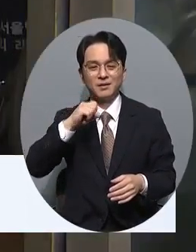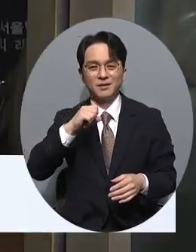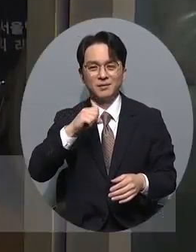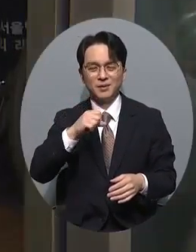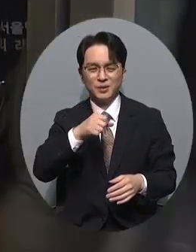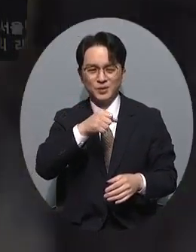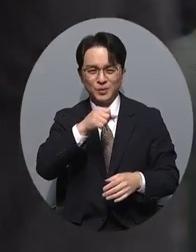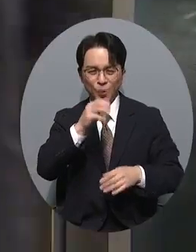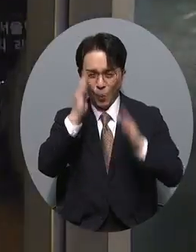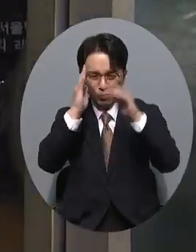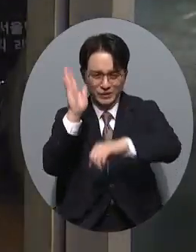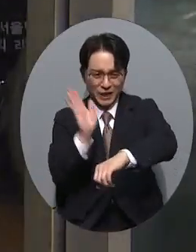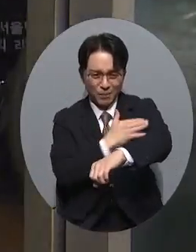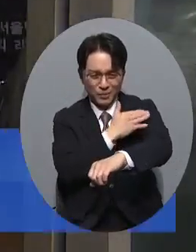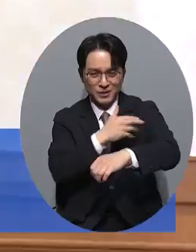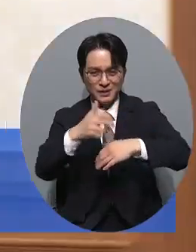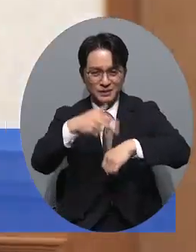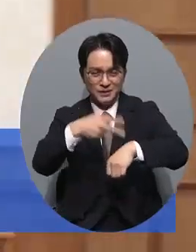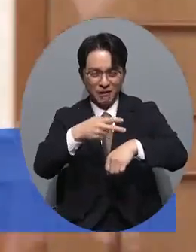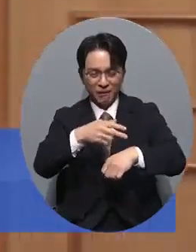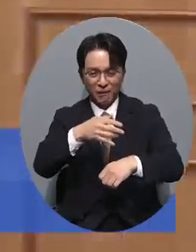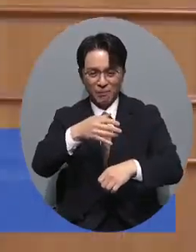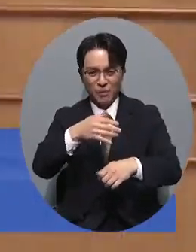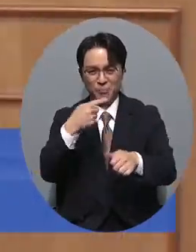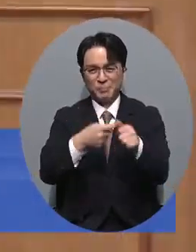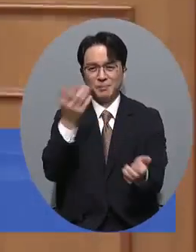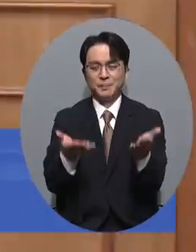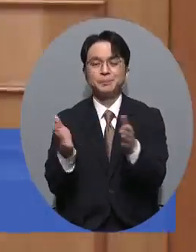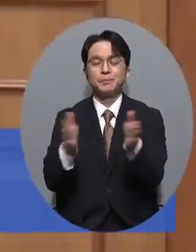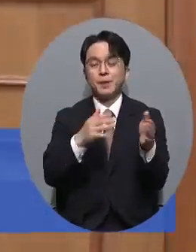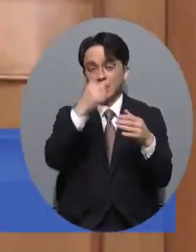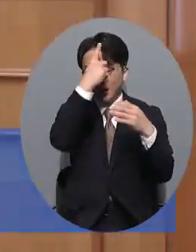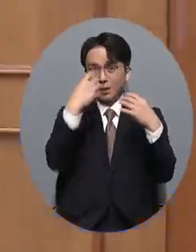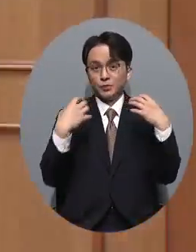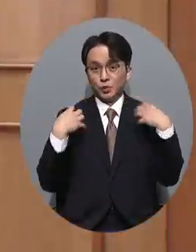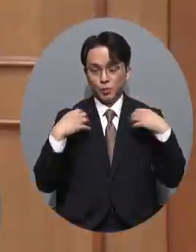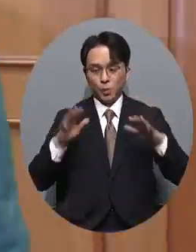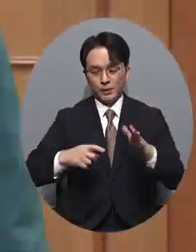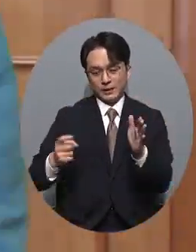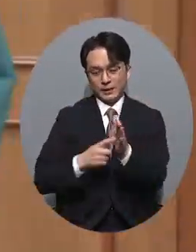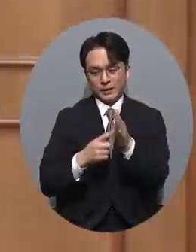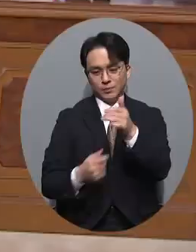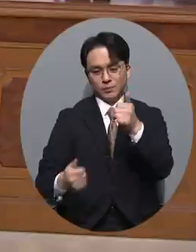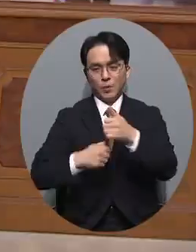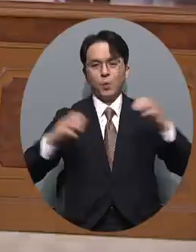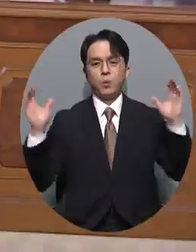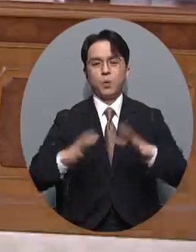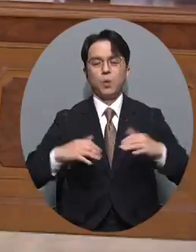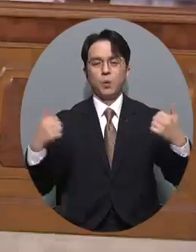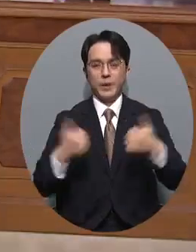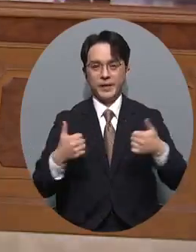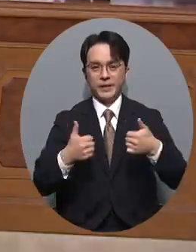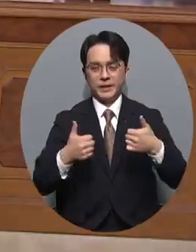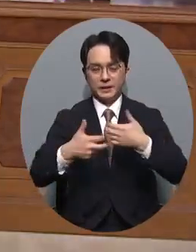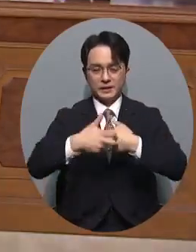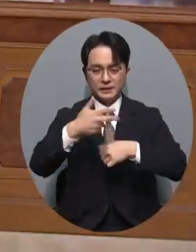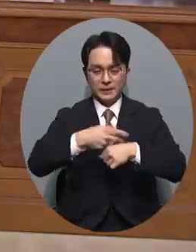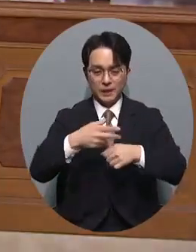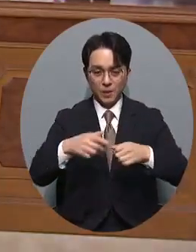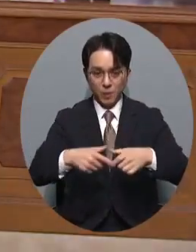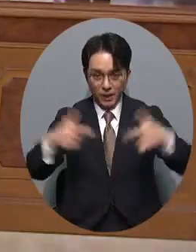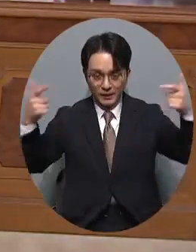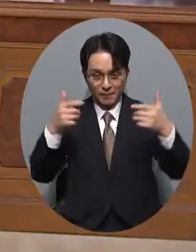격상하고 오늘 중대본에 의해 범정부 대응방안을 논의할 예정입니다 TV 조선 고유입니다